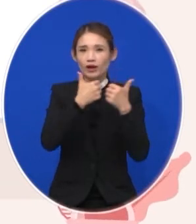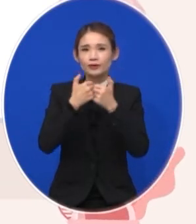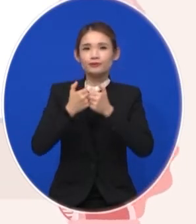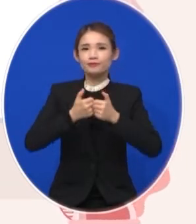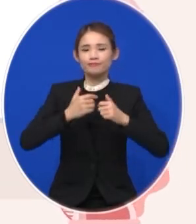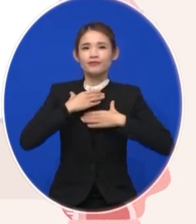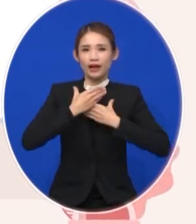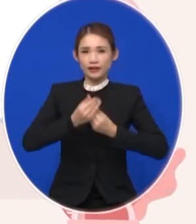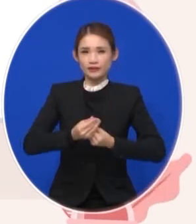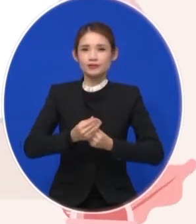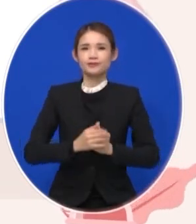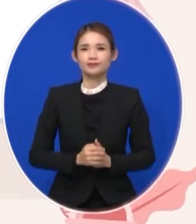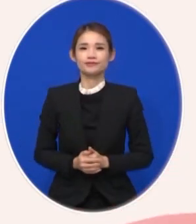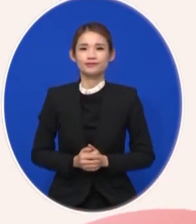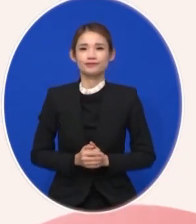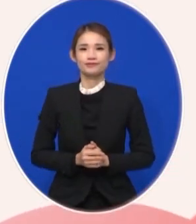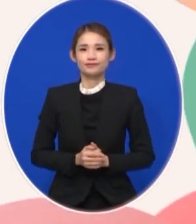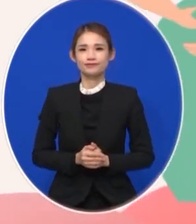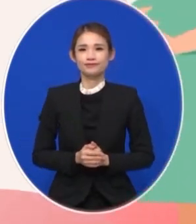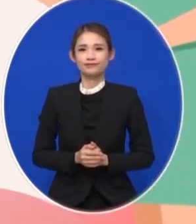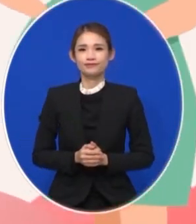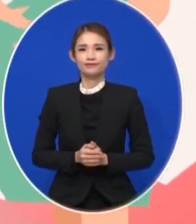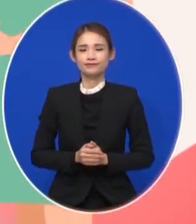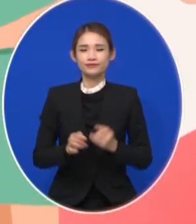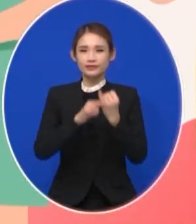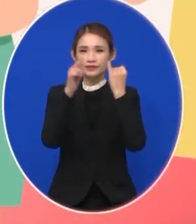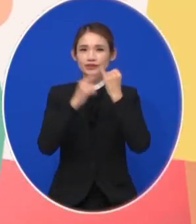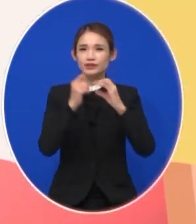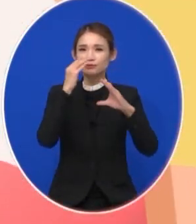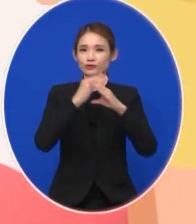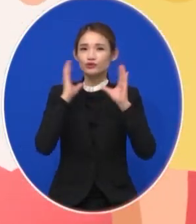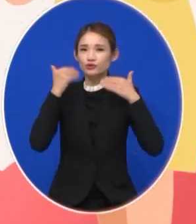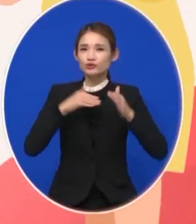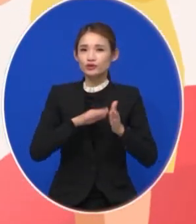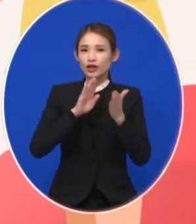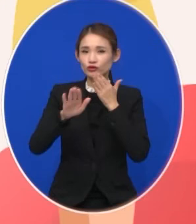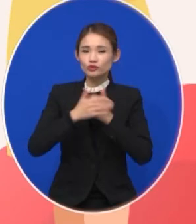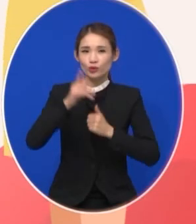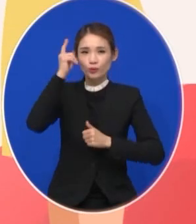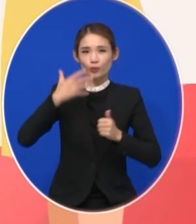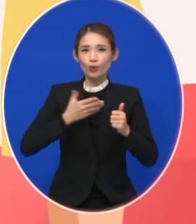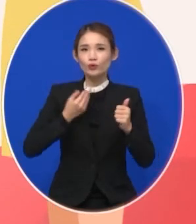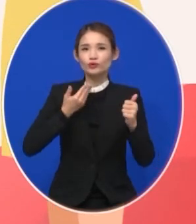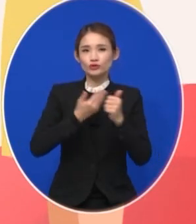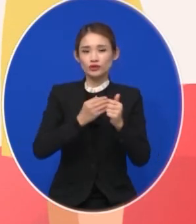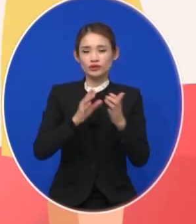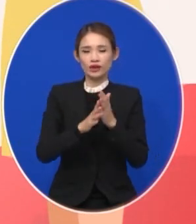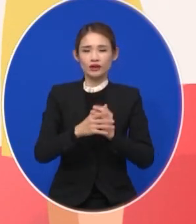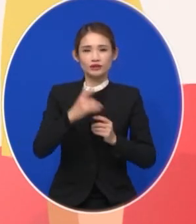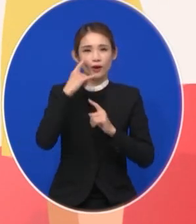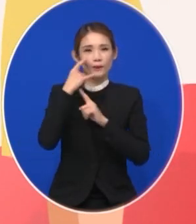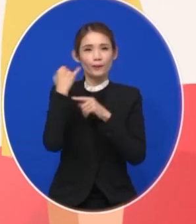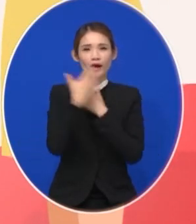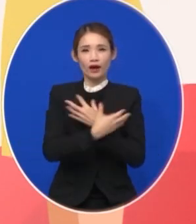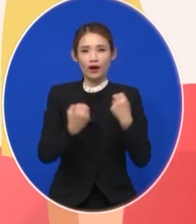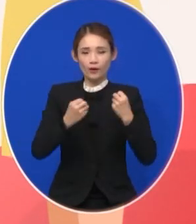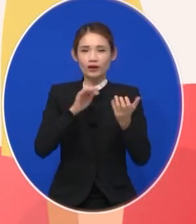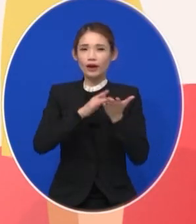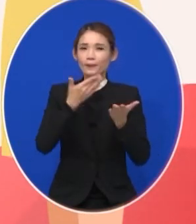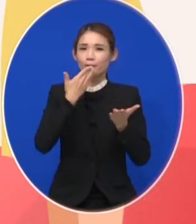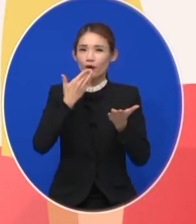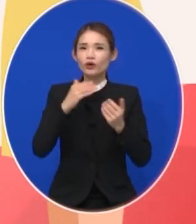방법을 논의하는 것이 안전합니다. 임신 중이나 출산 후 모유 수유 중에 산모의 건강 관리를 위한 약물